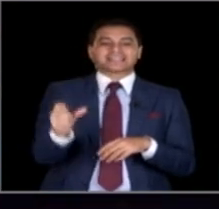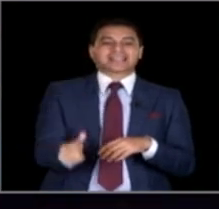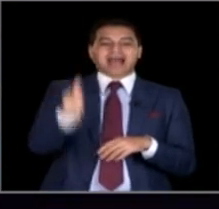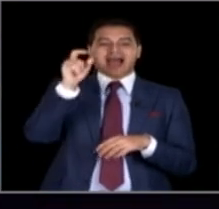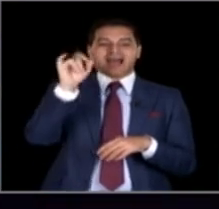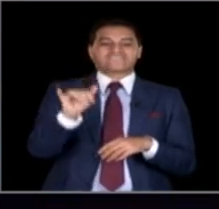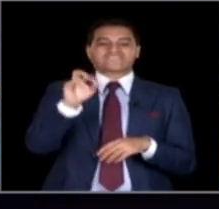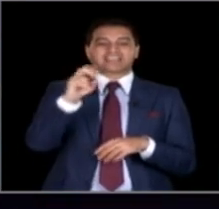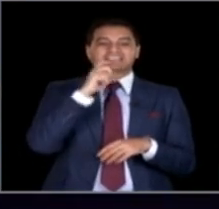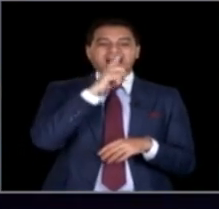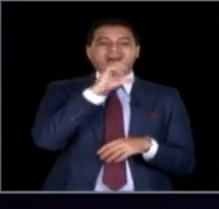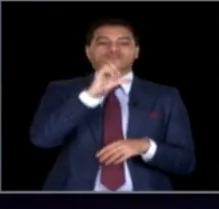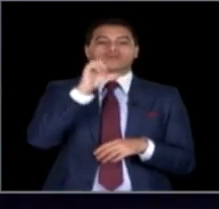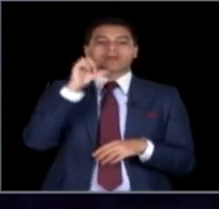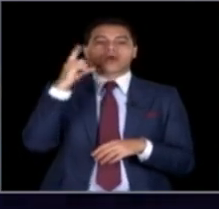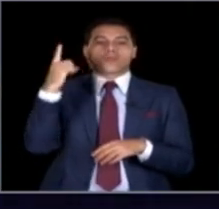1981، فما هي؟